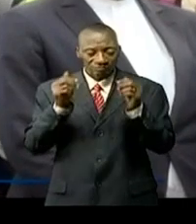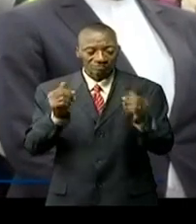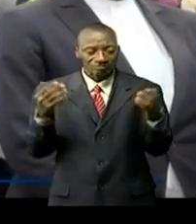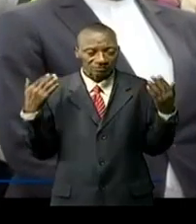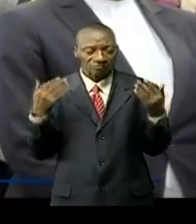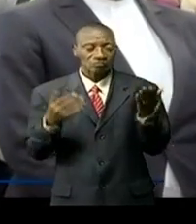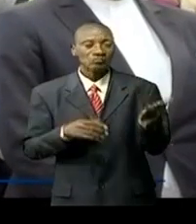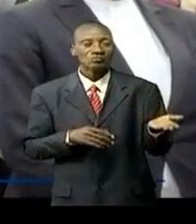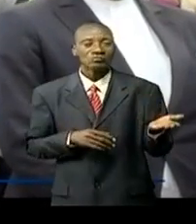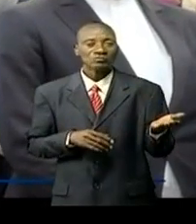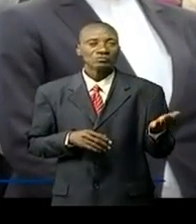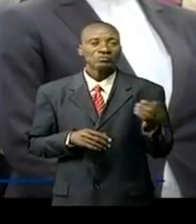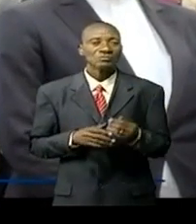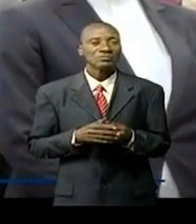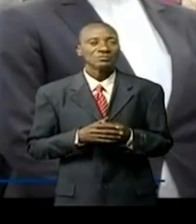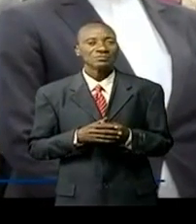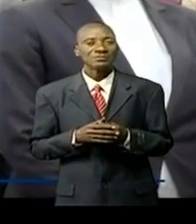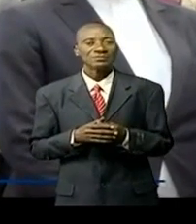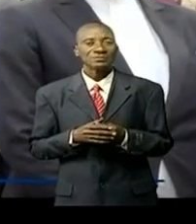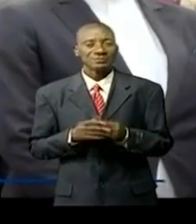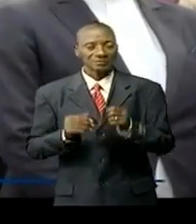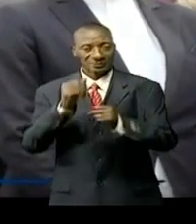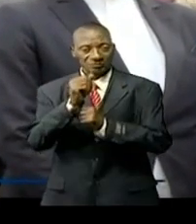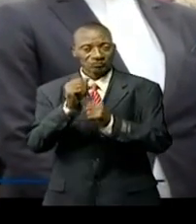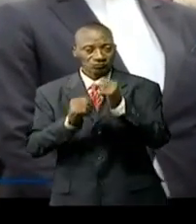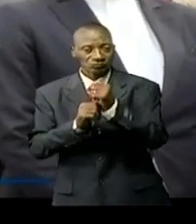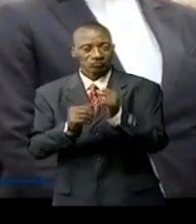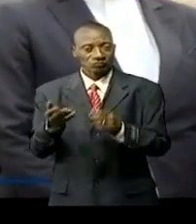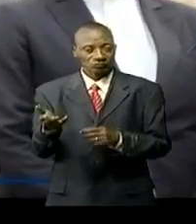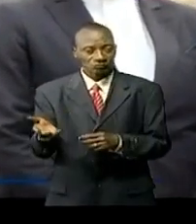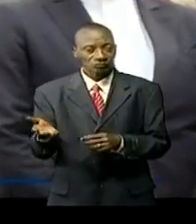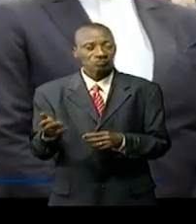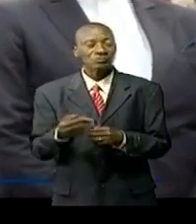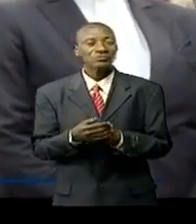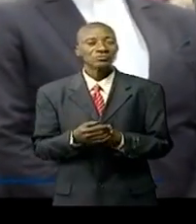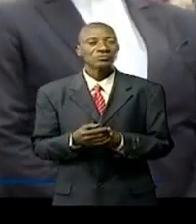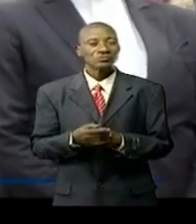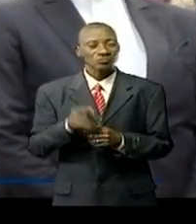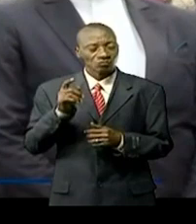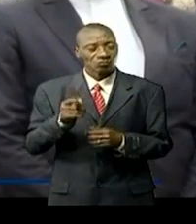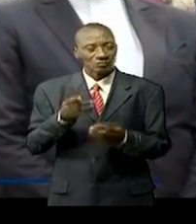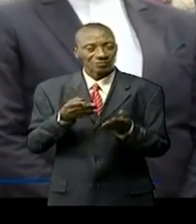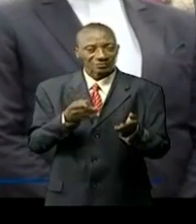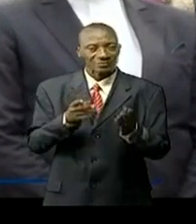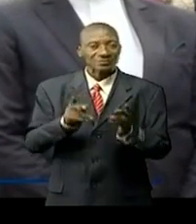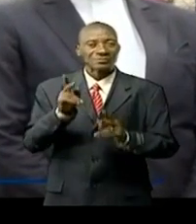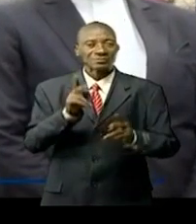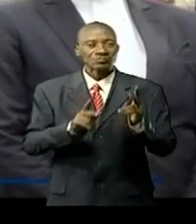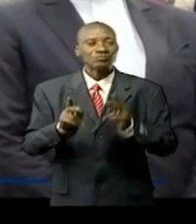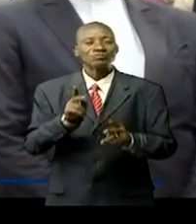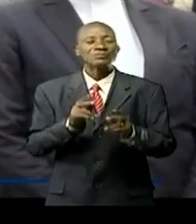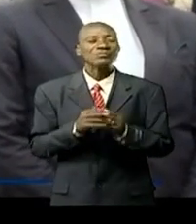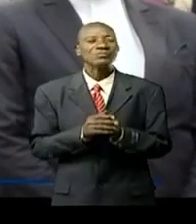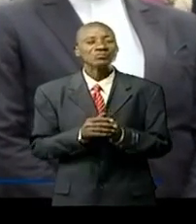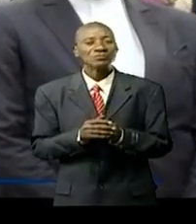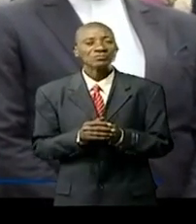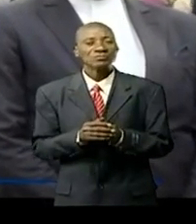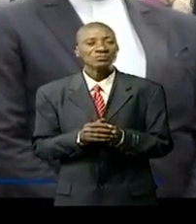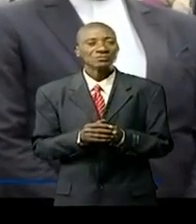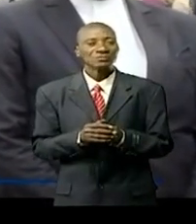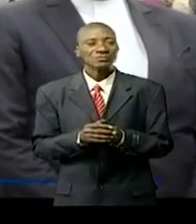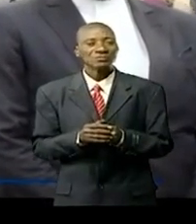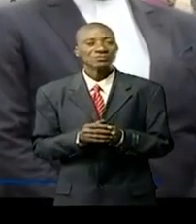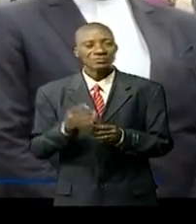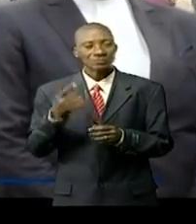ceux qui ont l'habitude d'interférer dans la gestion des associations de se mettre très loin, de laisser